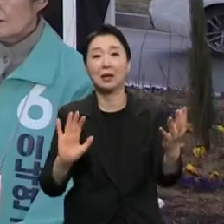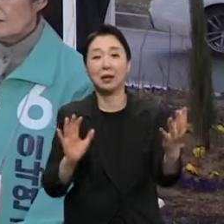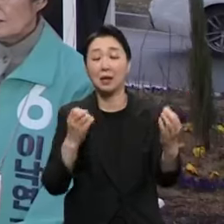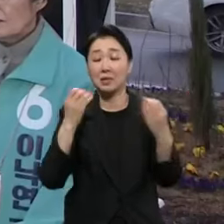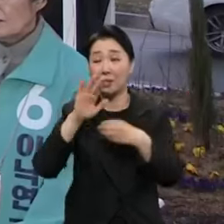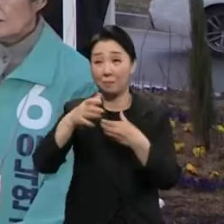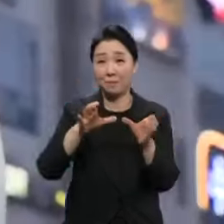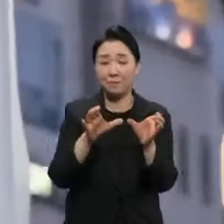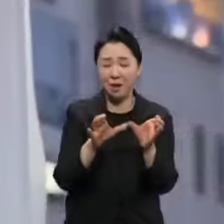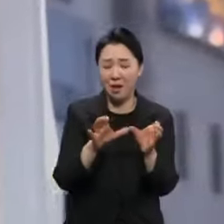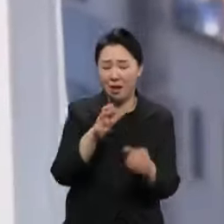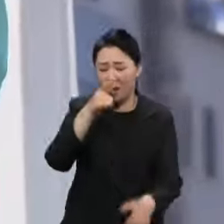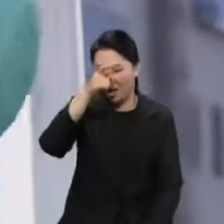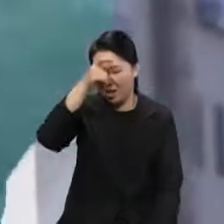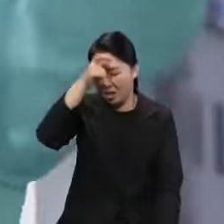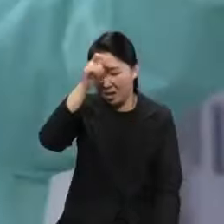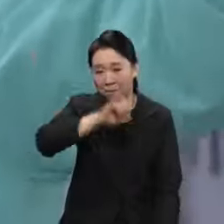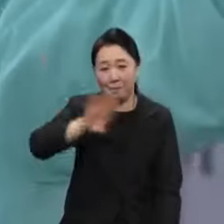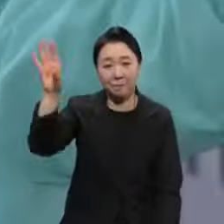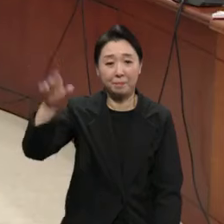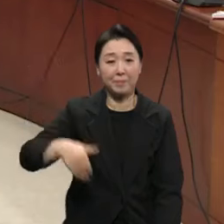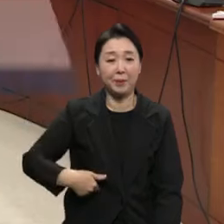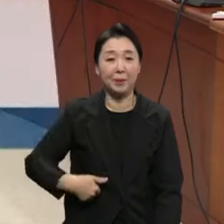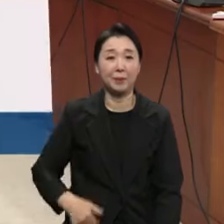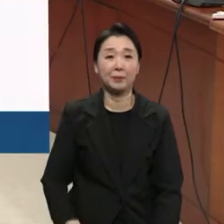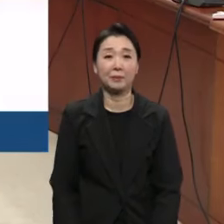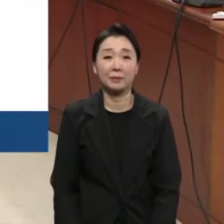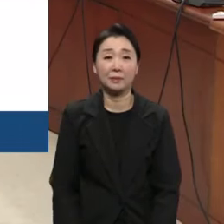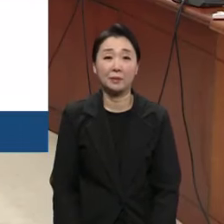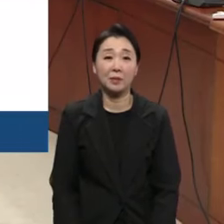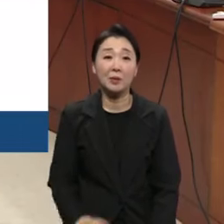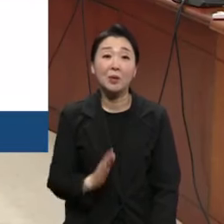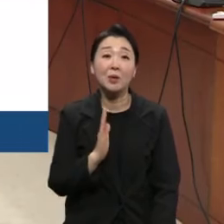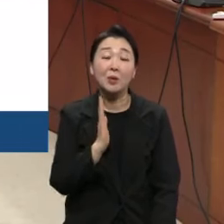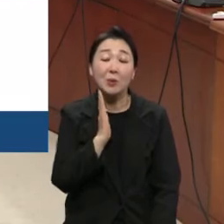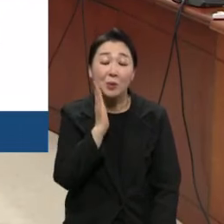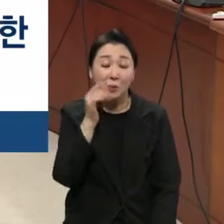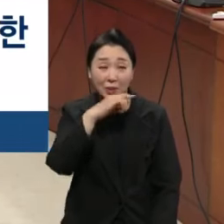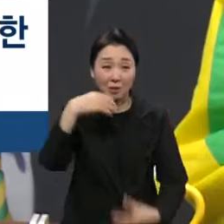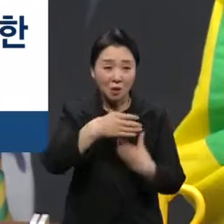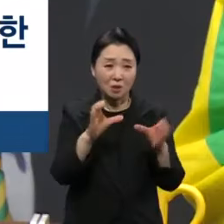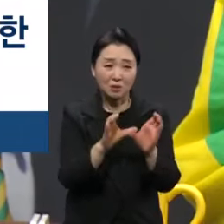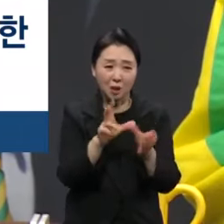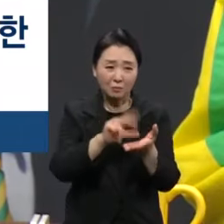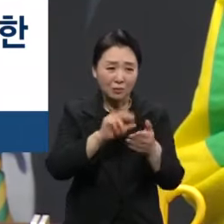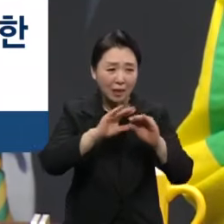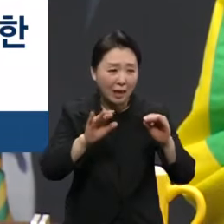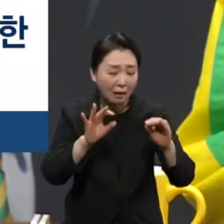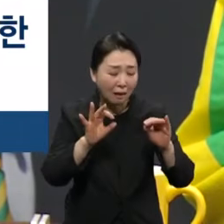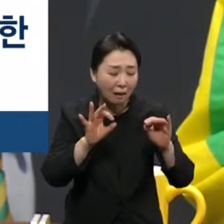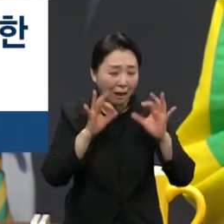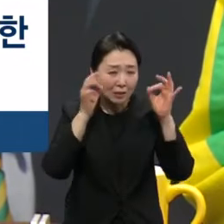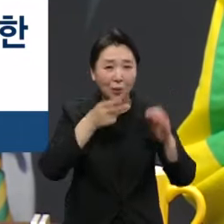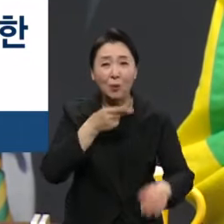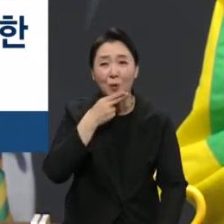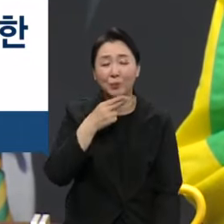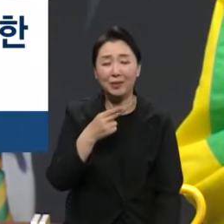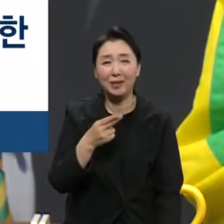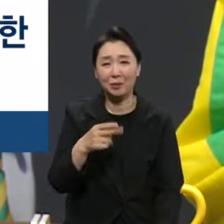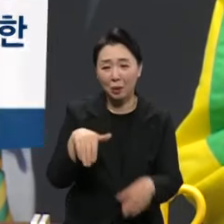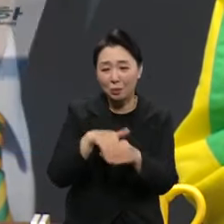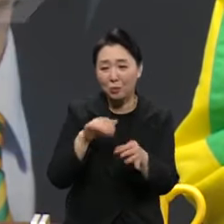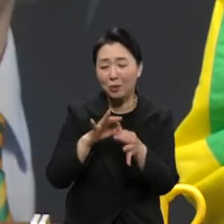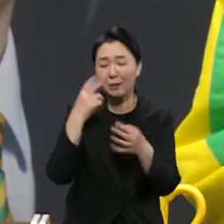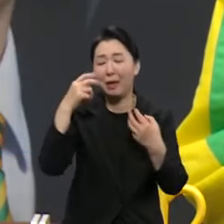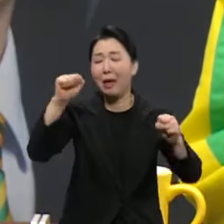미래는 독선적인 고집부터 버리라고 했습니다. 녹색정의당도 문제 해결의 의지도 없이 떠밀려 진행한 총선용 퍼포먼스인지